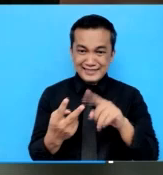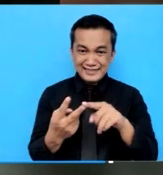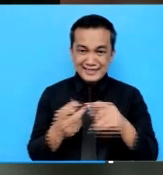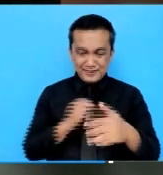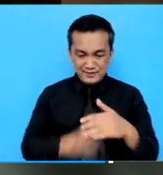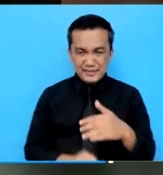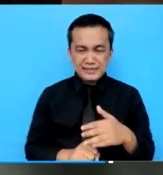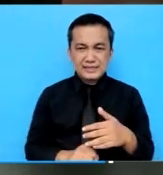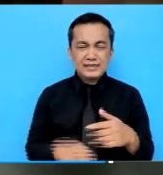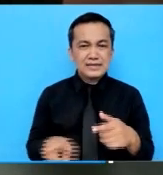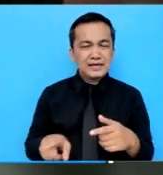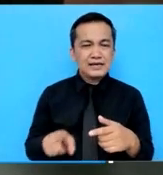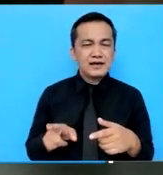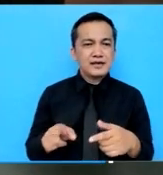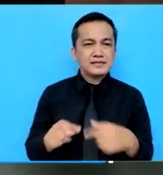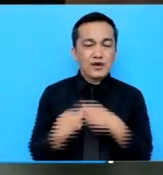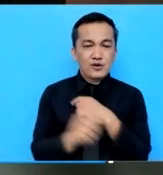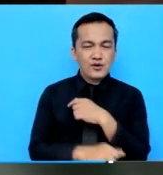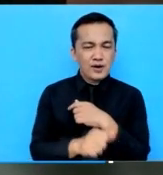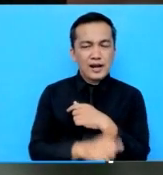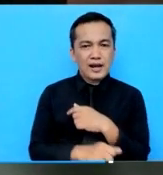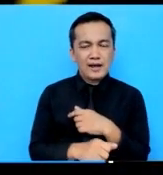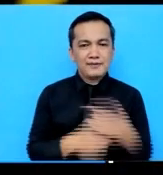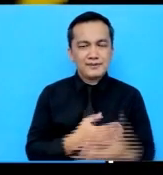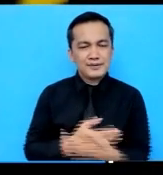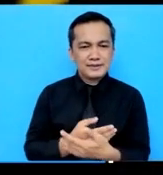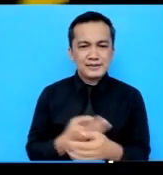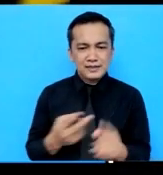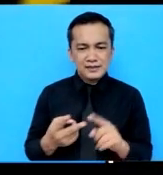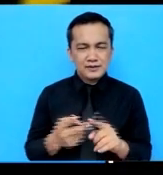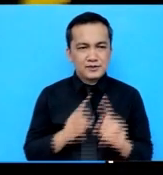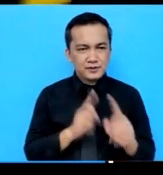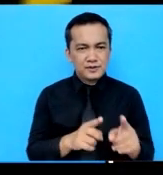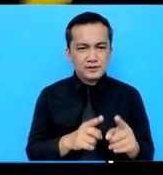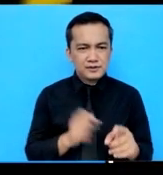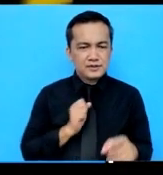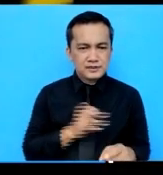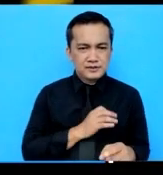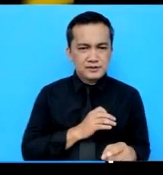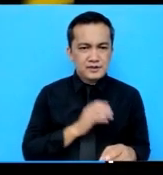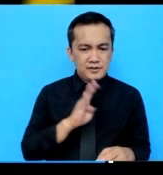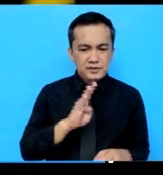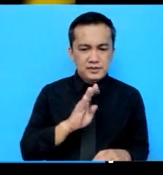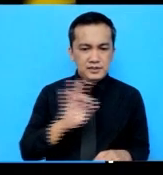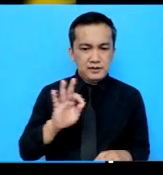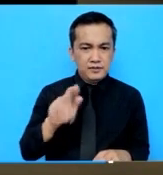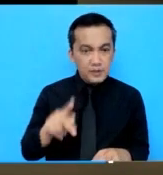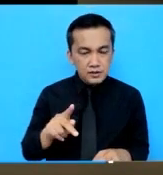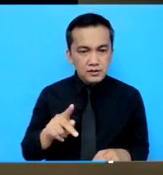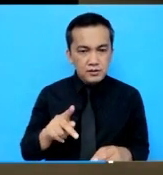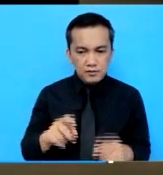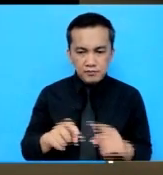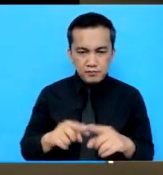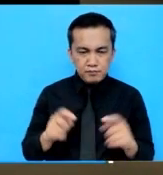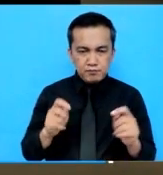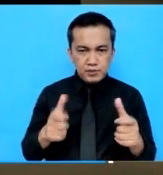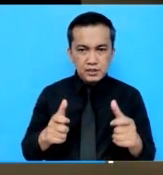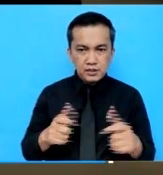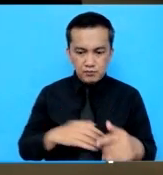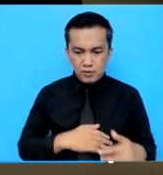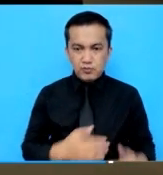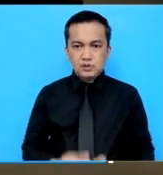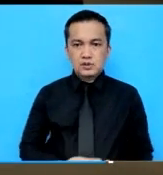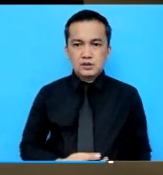Kasiguran Aurora. Re-responde sana sa iba pang binabagyo ang mga kawani ng Bureau of Fire Protection nang biglang may buntis